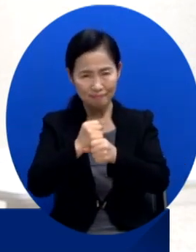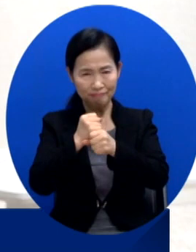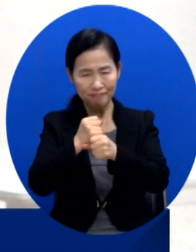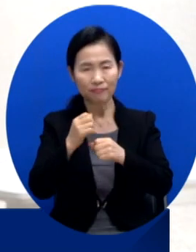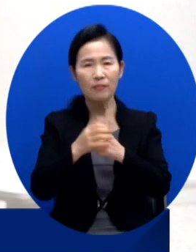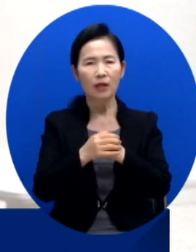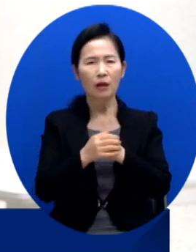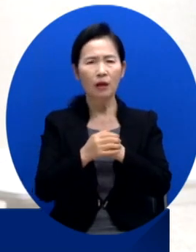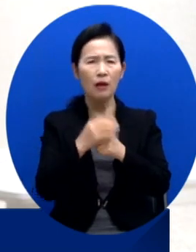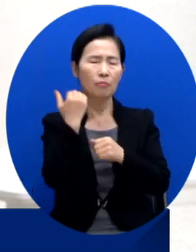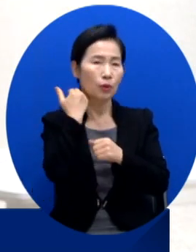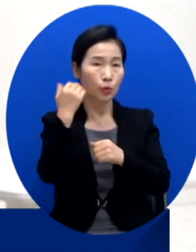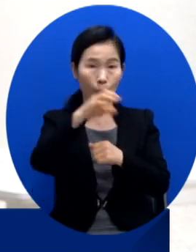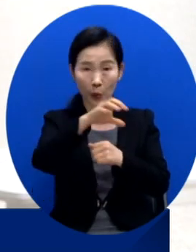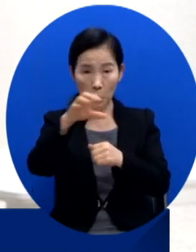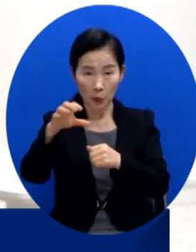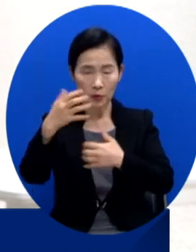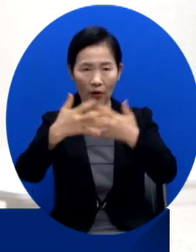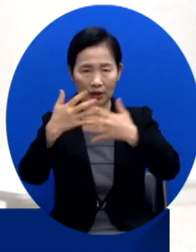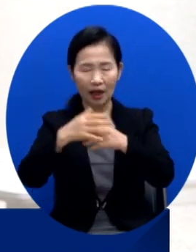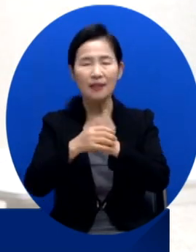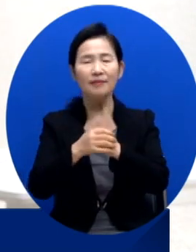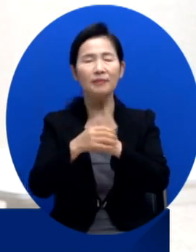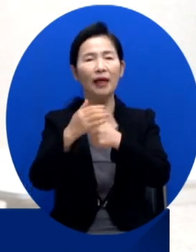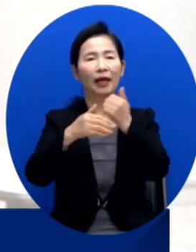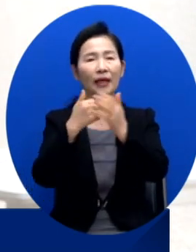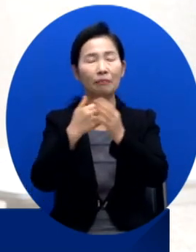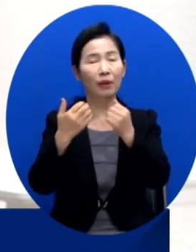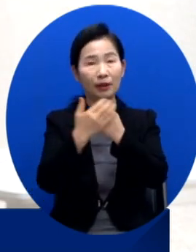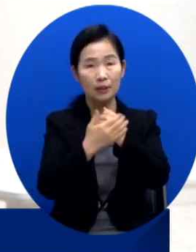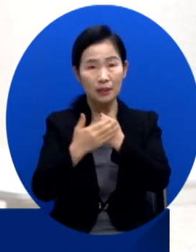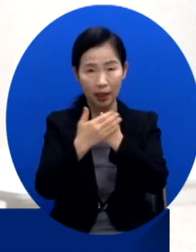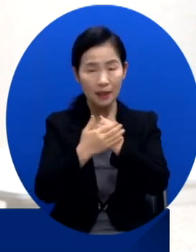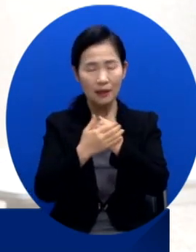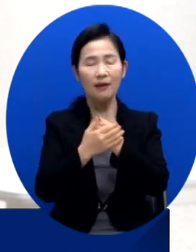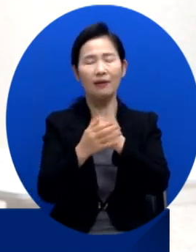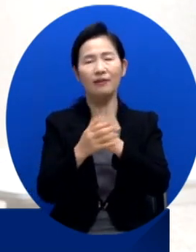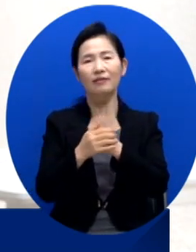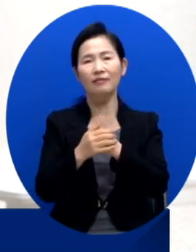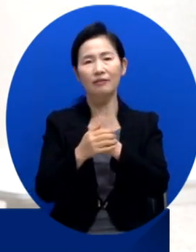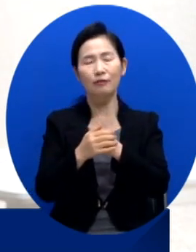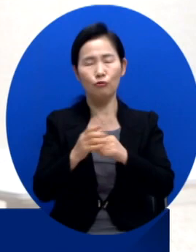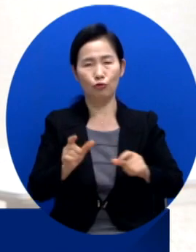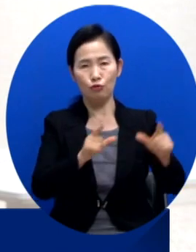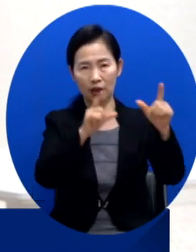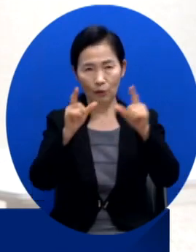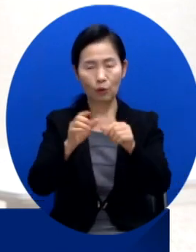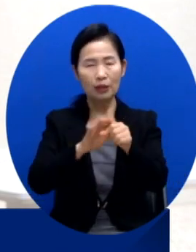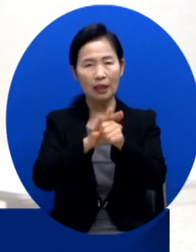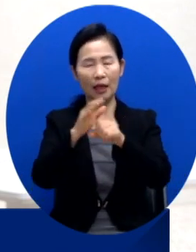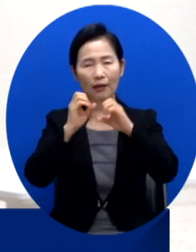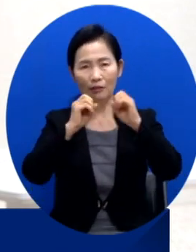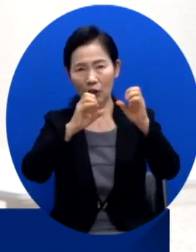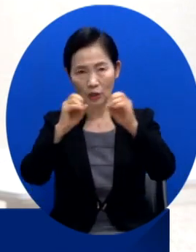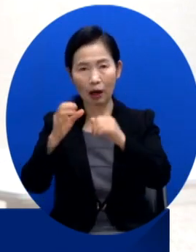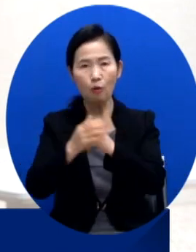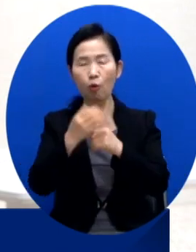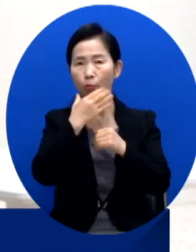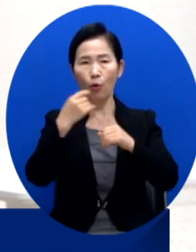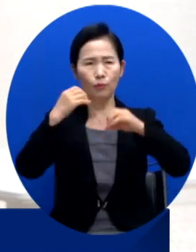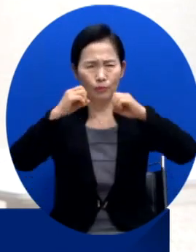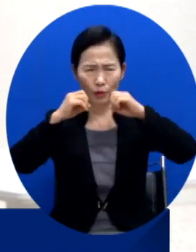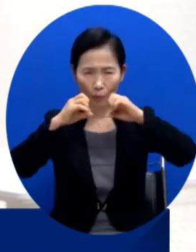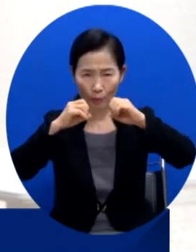보이지 않는 영역에서도 하나님의 어떤 은혜를 누리고 사랑을 전하고 복음이 전파가 되는